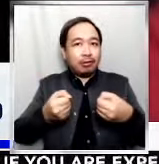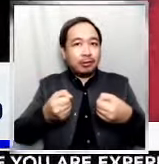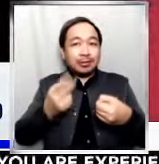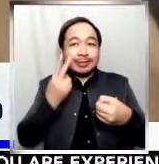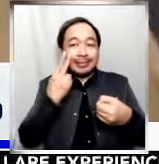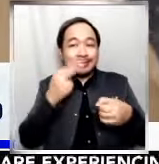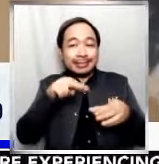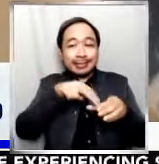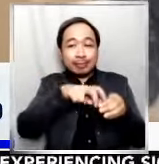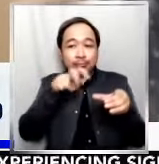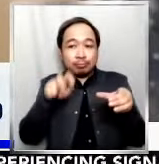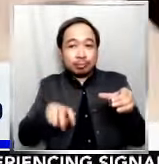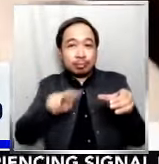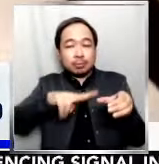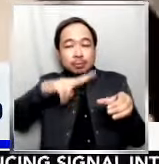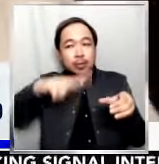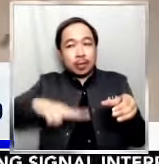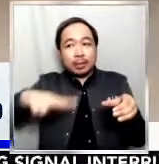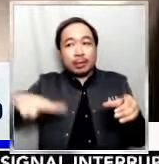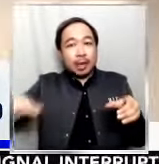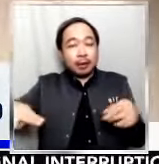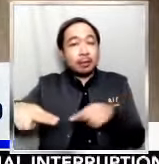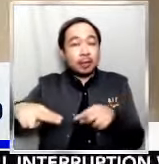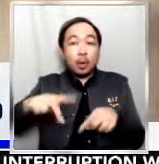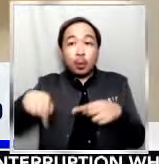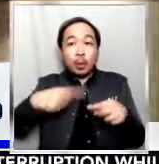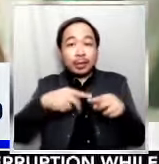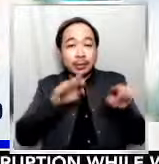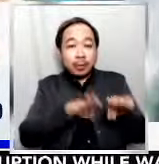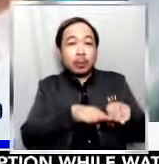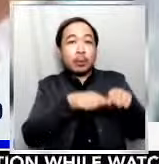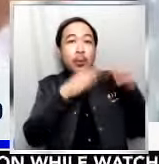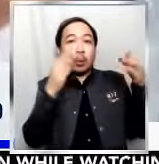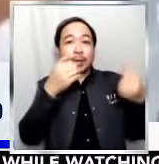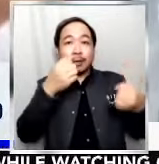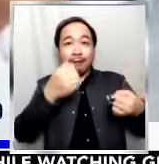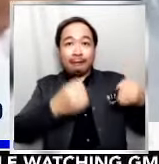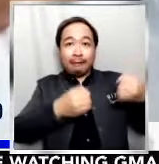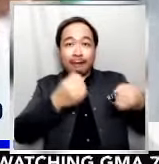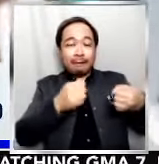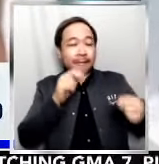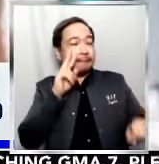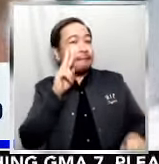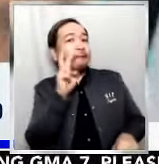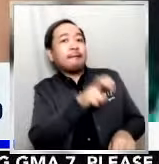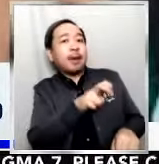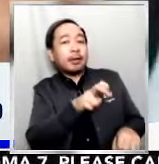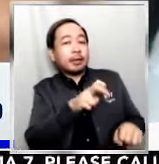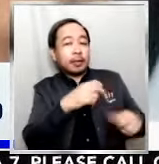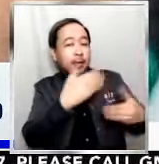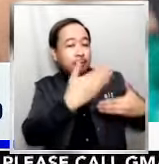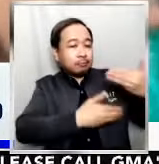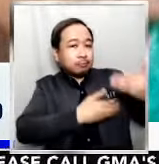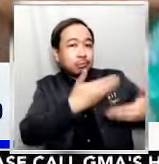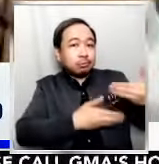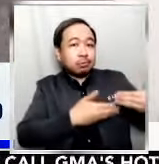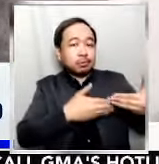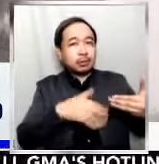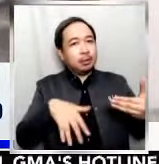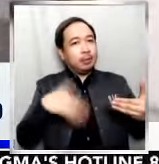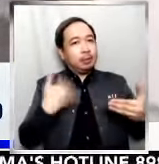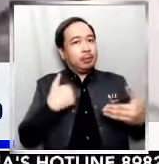Nang buksan ang sasakyan, tumambad sa mga pulis ang mga nakabalot na kargamento na nang buksan, matataas na kalibre pala ng